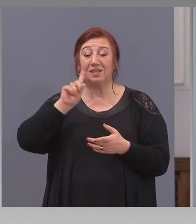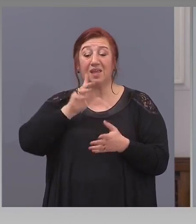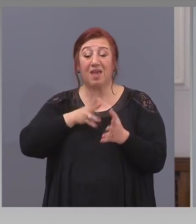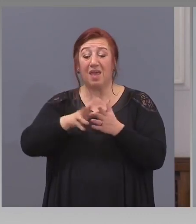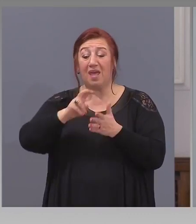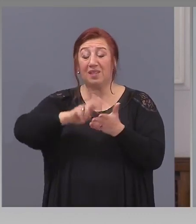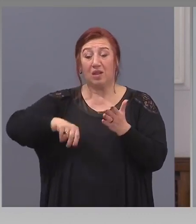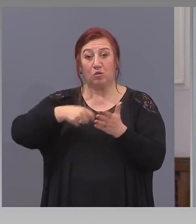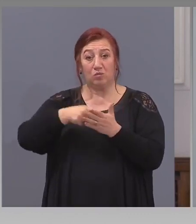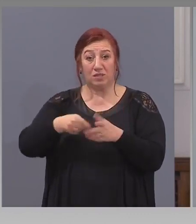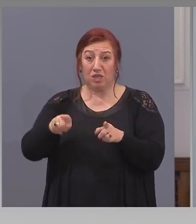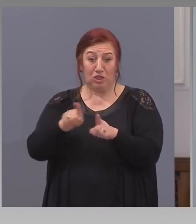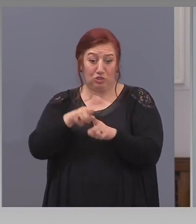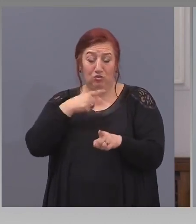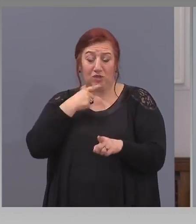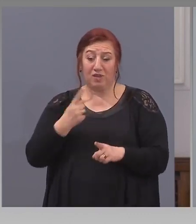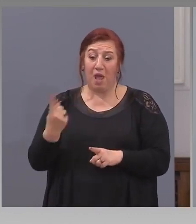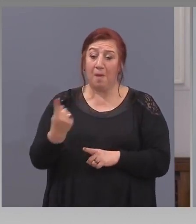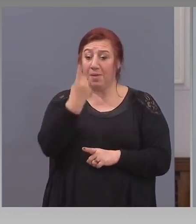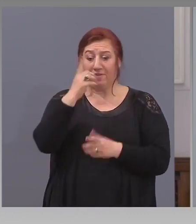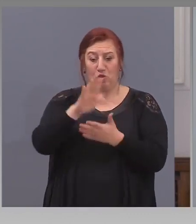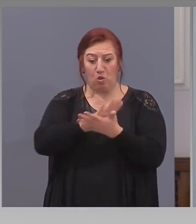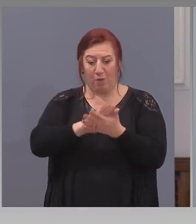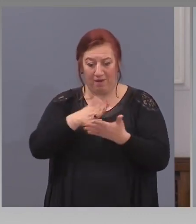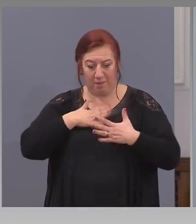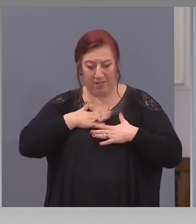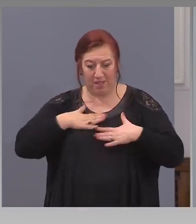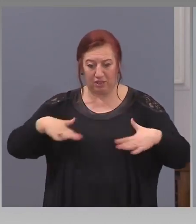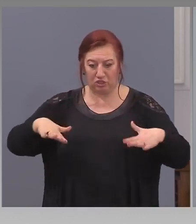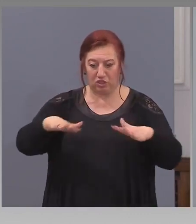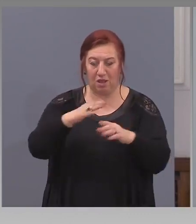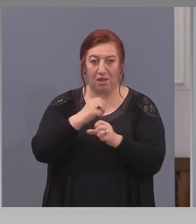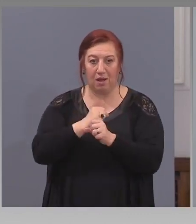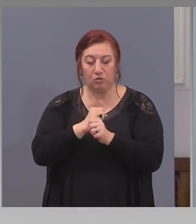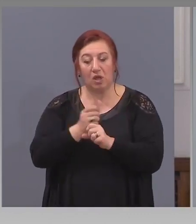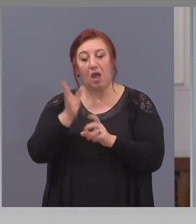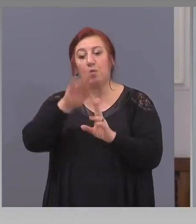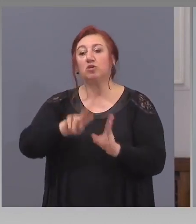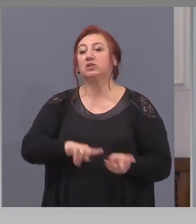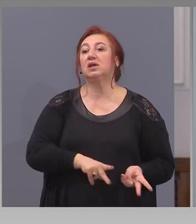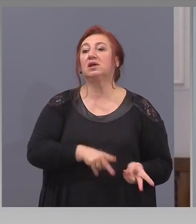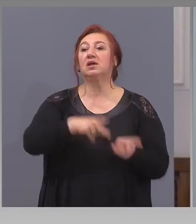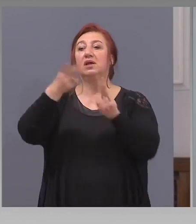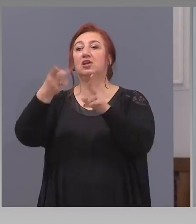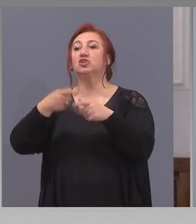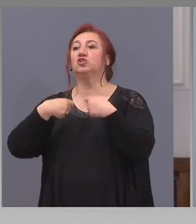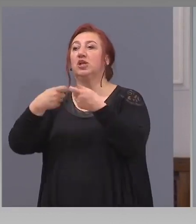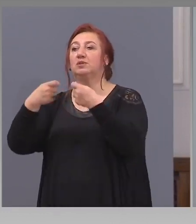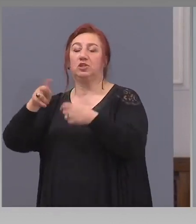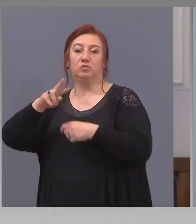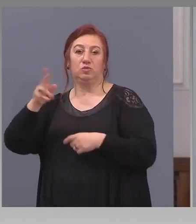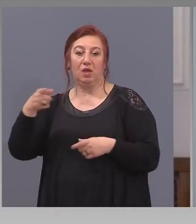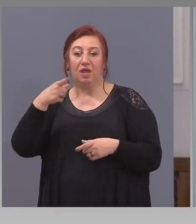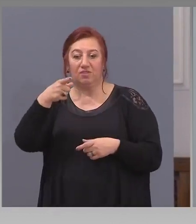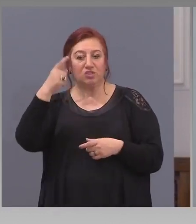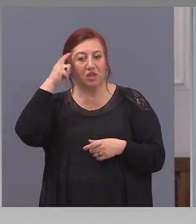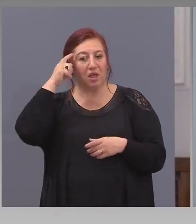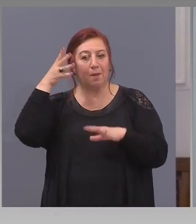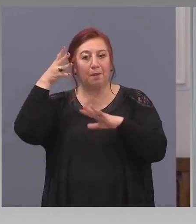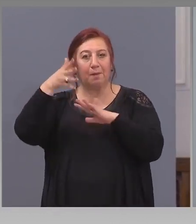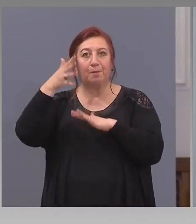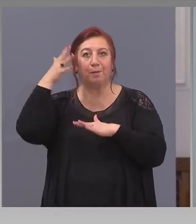Я първо ние се оправиме нашите работи, па тогава ще дадем и на другите. Нали вижте нашата психология каква е?